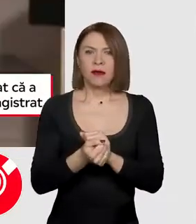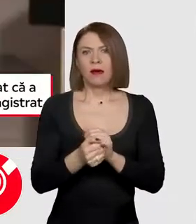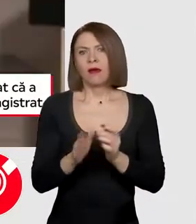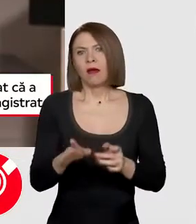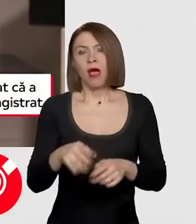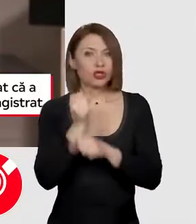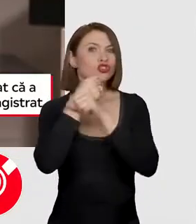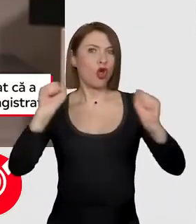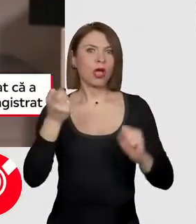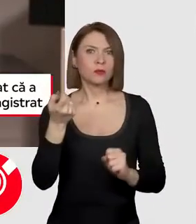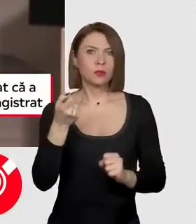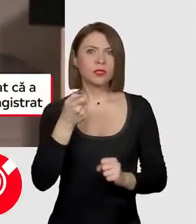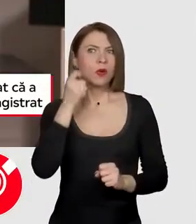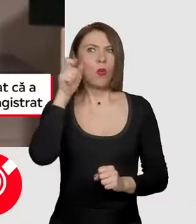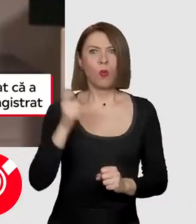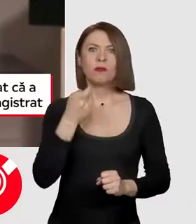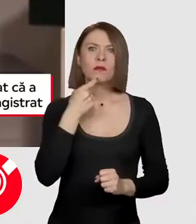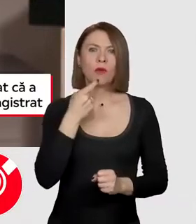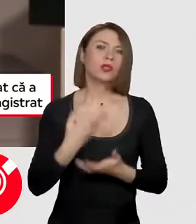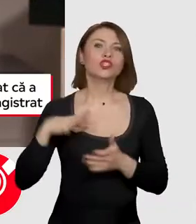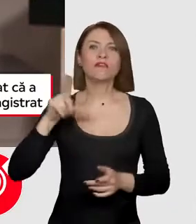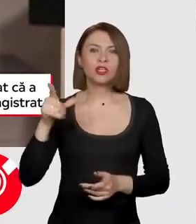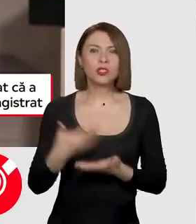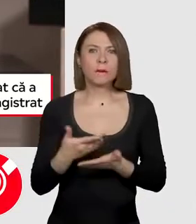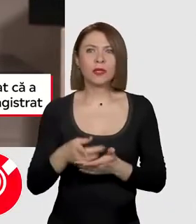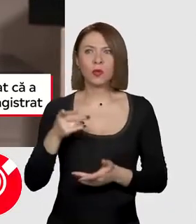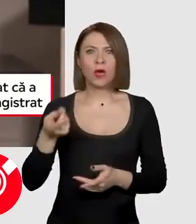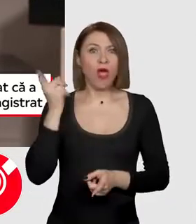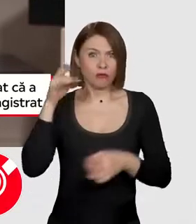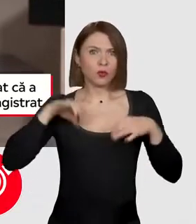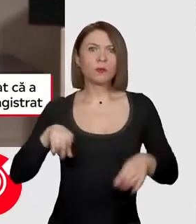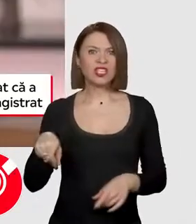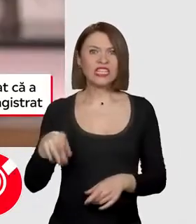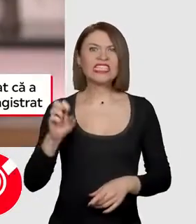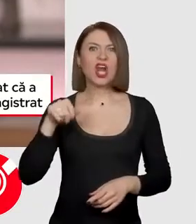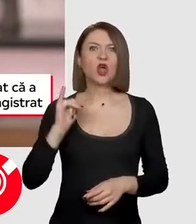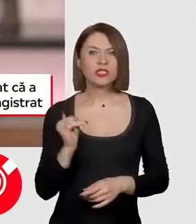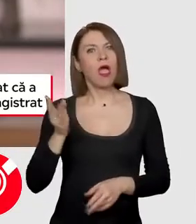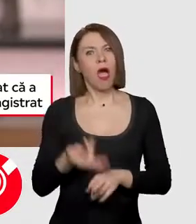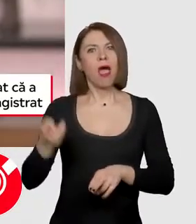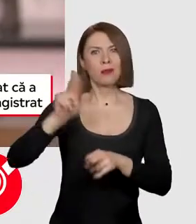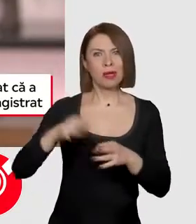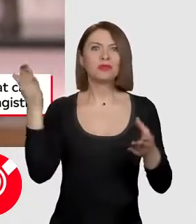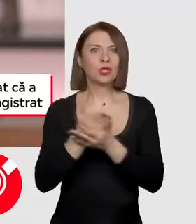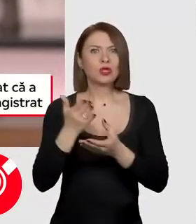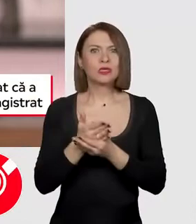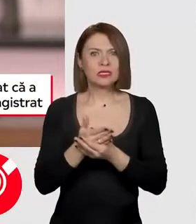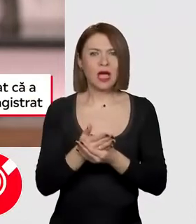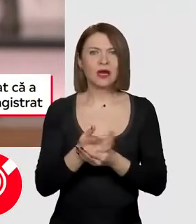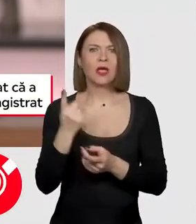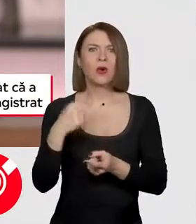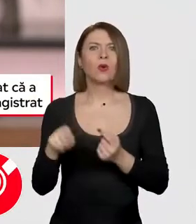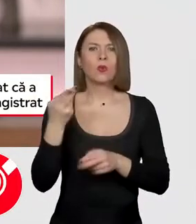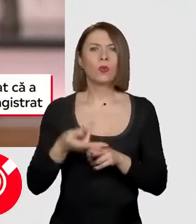a șocat clasa politică franceză, având în vedere că Nicolas Sarkozy mai are câteva procese, mai are procesul Big